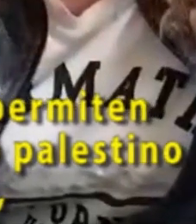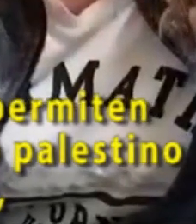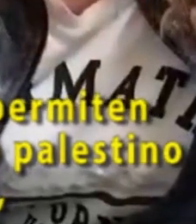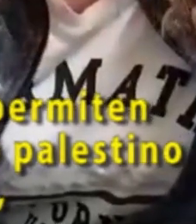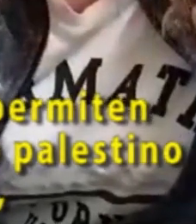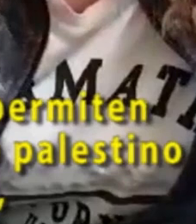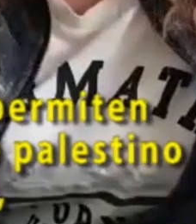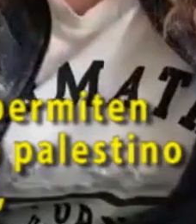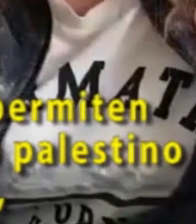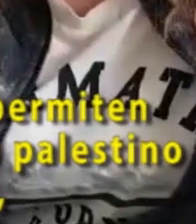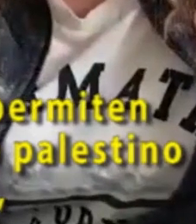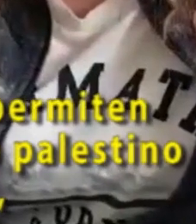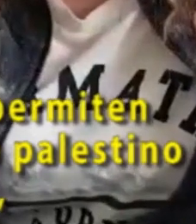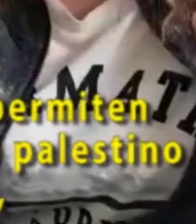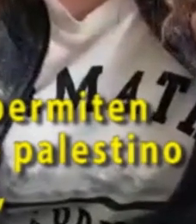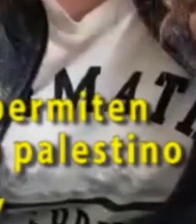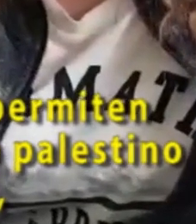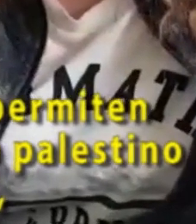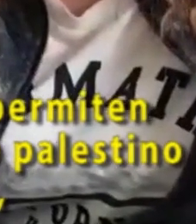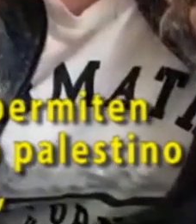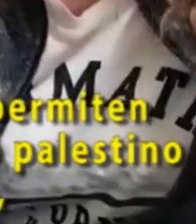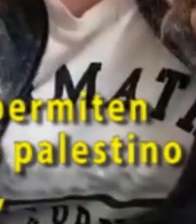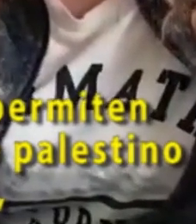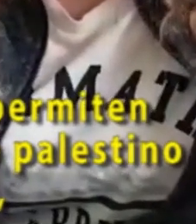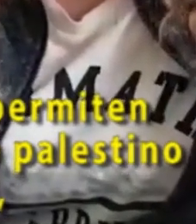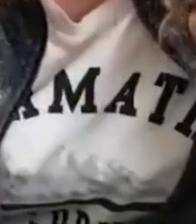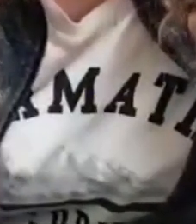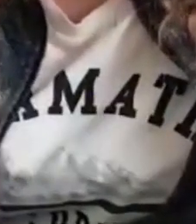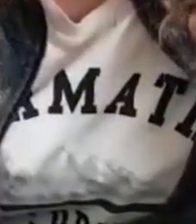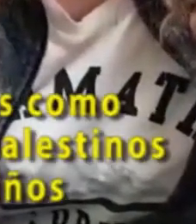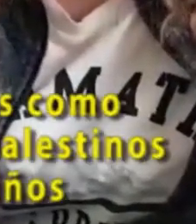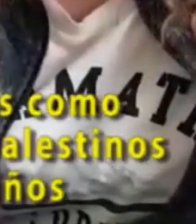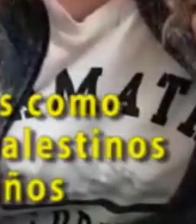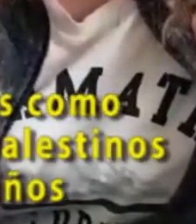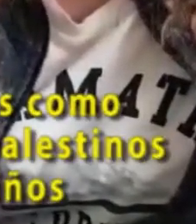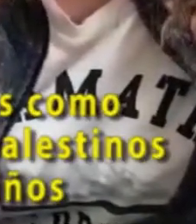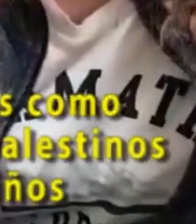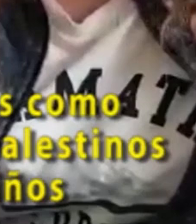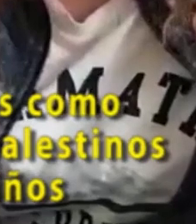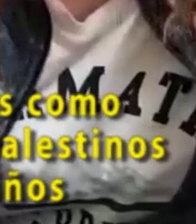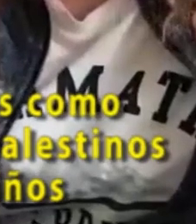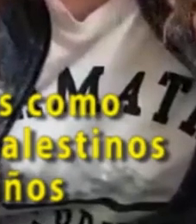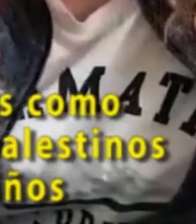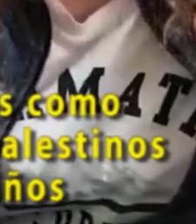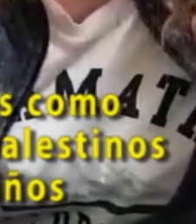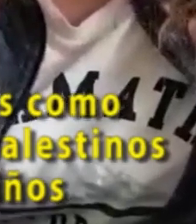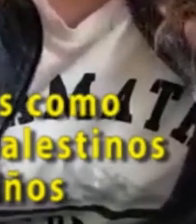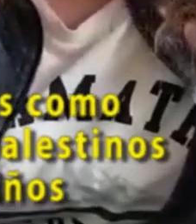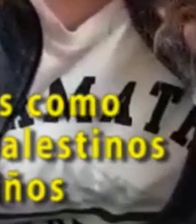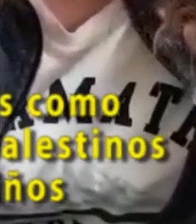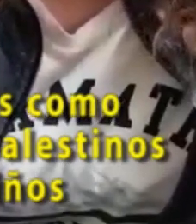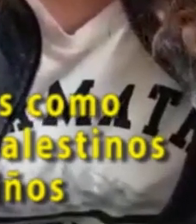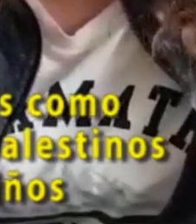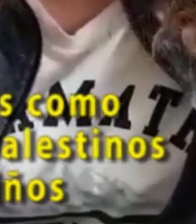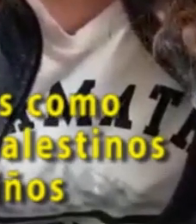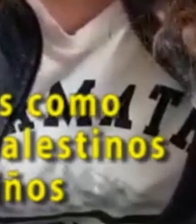بيقدروا يعتقلوه يحققوا معه يسجنوه يعملوا أي إشي يعاملوه كأنه مش طفل، لأنه بنظرهم للطفل الفلسطيني اللي عمره